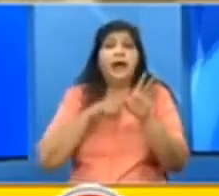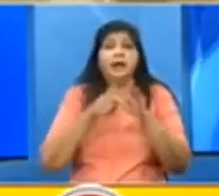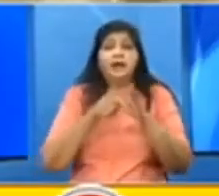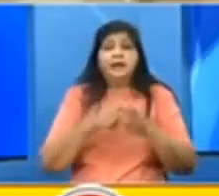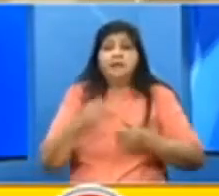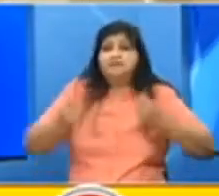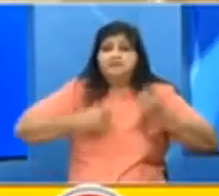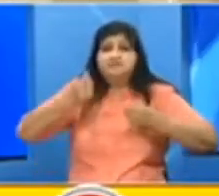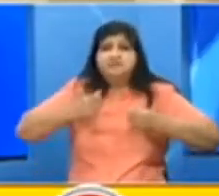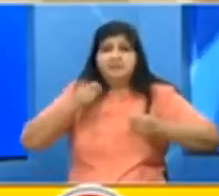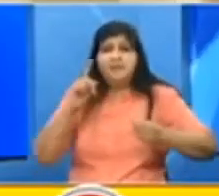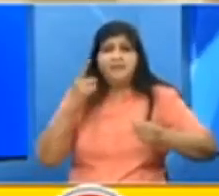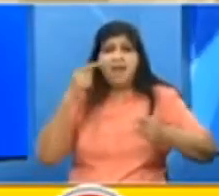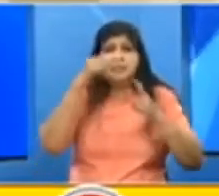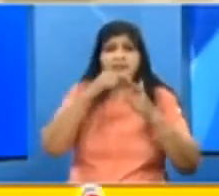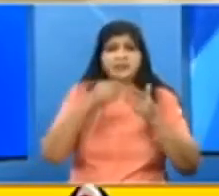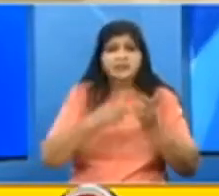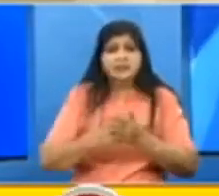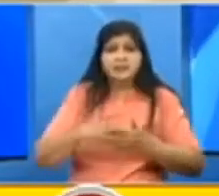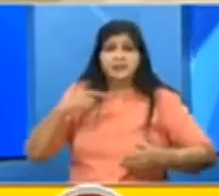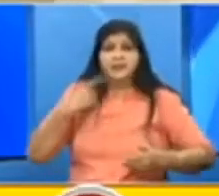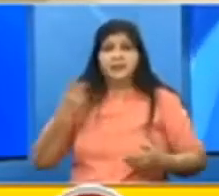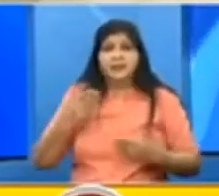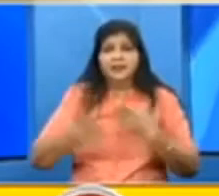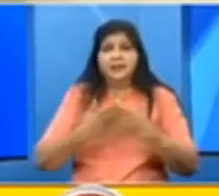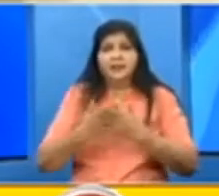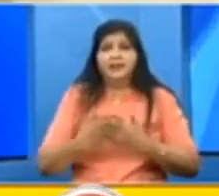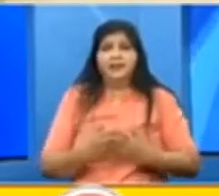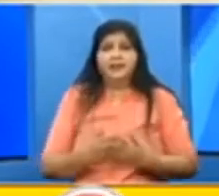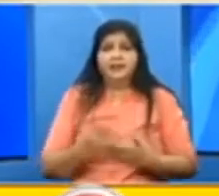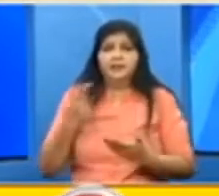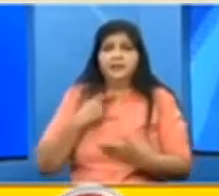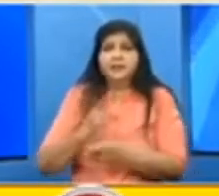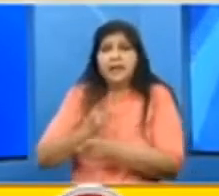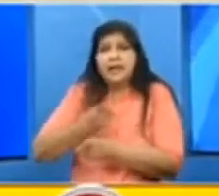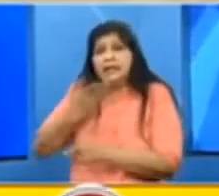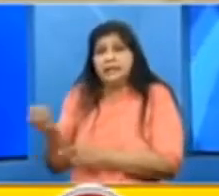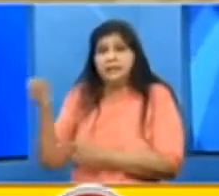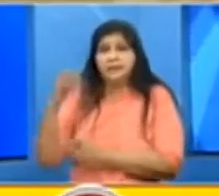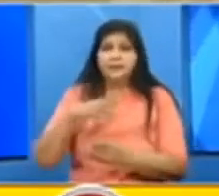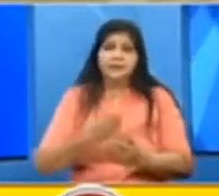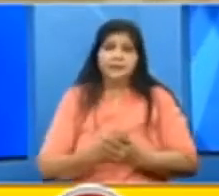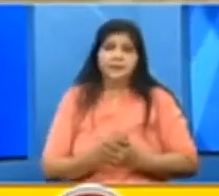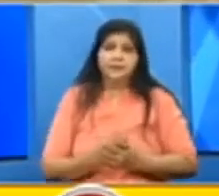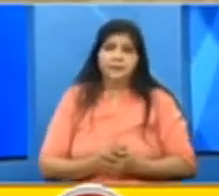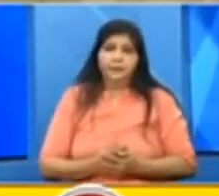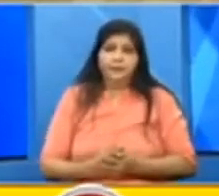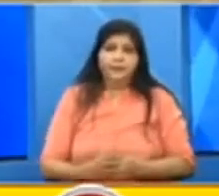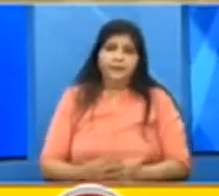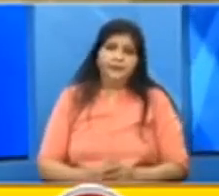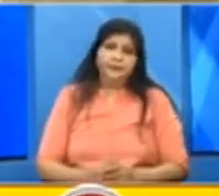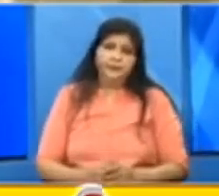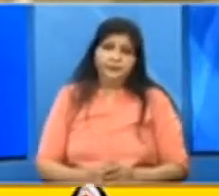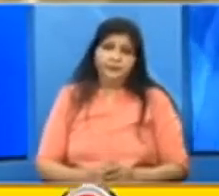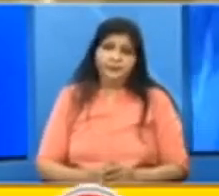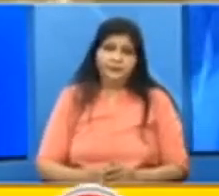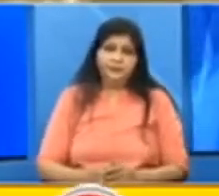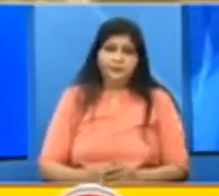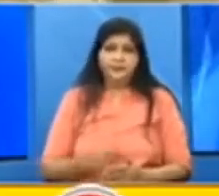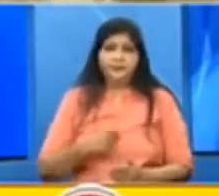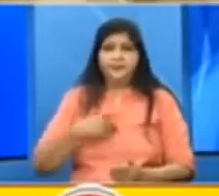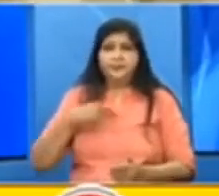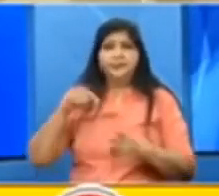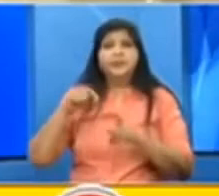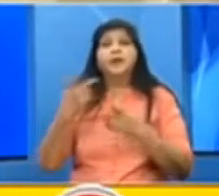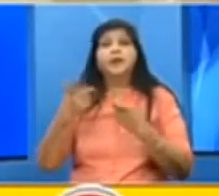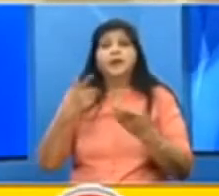पूरे हिंदुस्तान के लिए हमेशा ही प्रेरणा देने वाला, प्रोत्साहन देने वाला राज्य रहा है। हाँ जी सर। तो